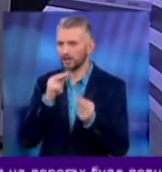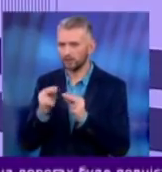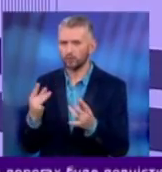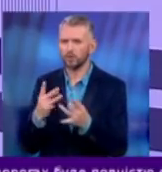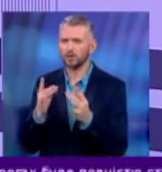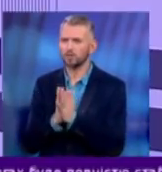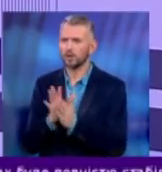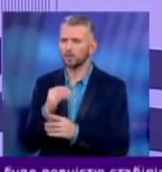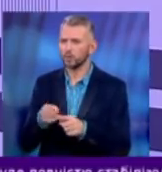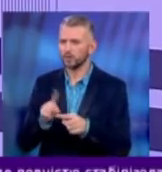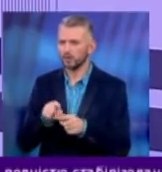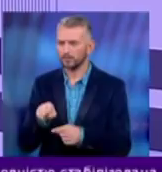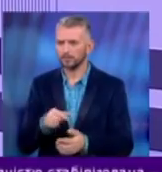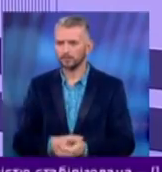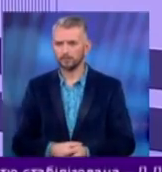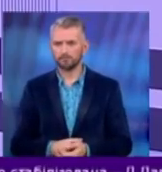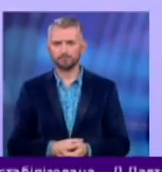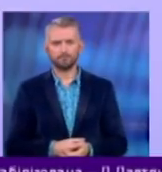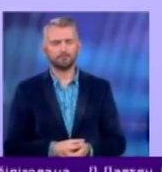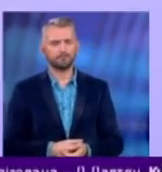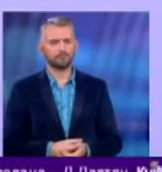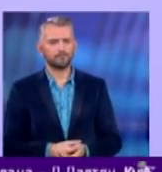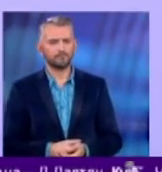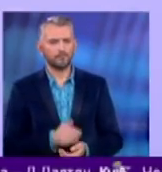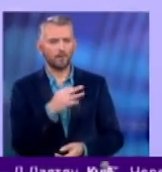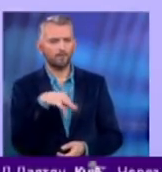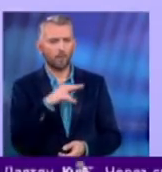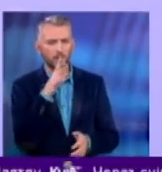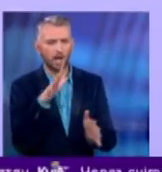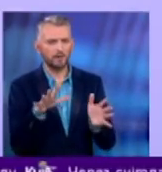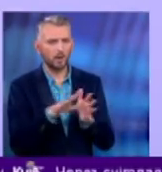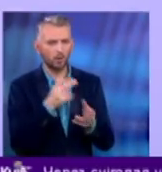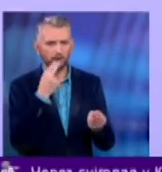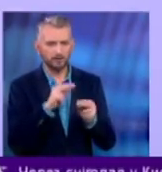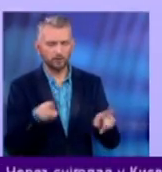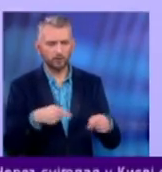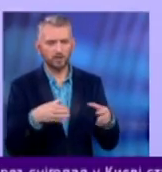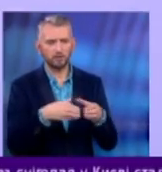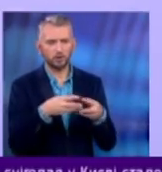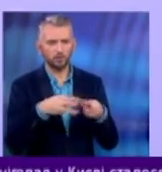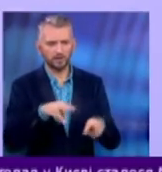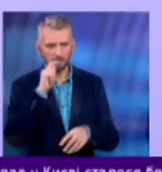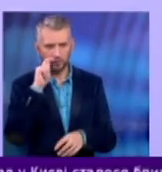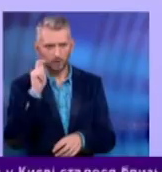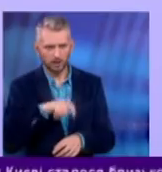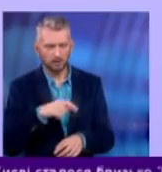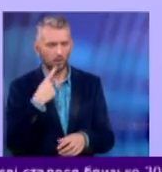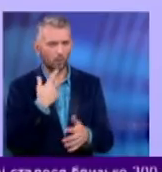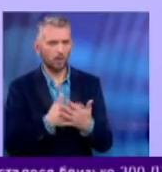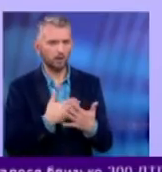розкажіть, будь ласка, про це. Да. Фонд енергоефективності створений Кабінетом міністра України.